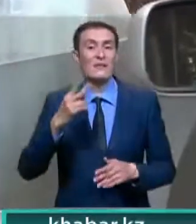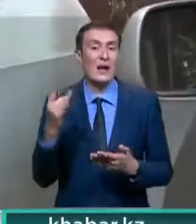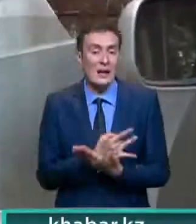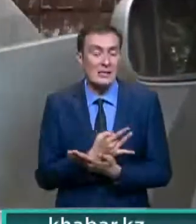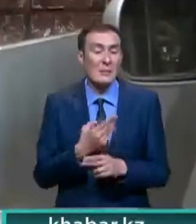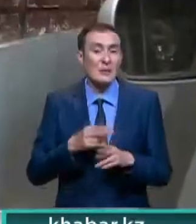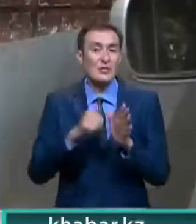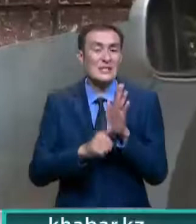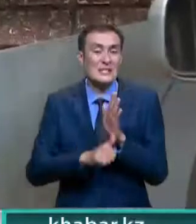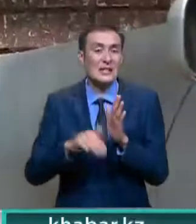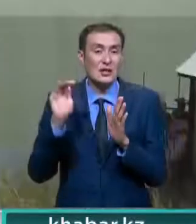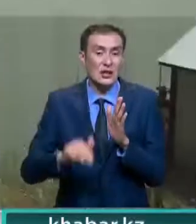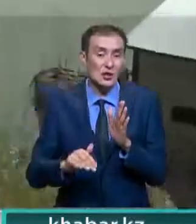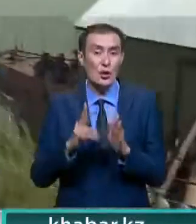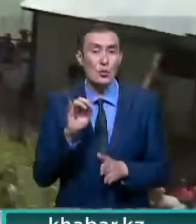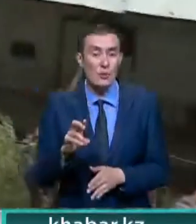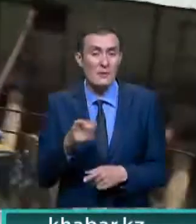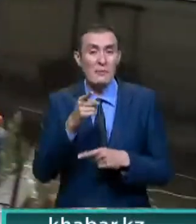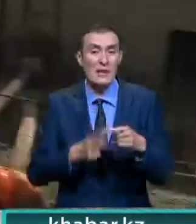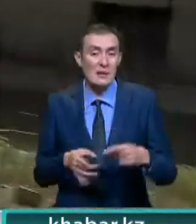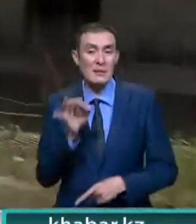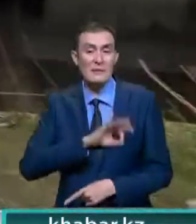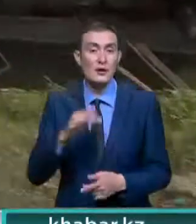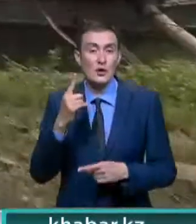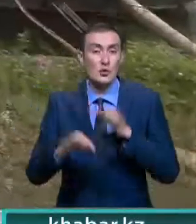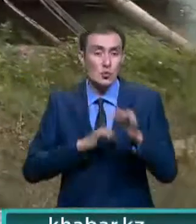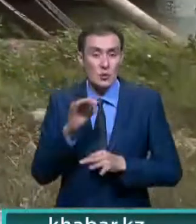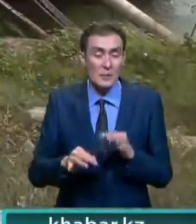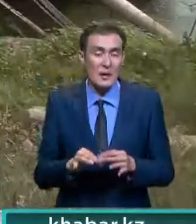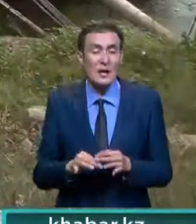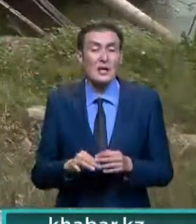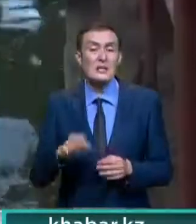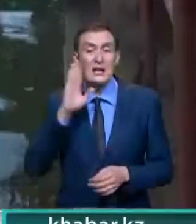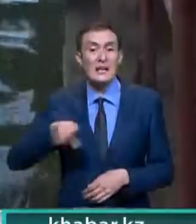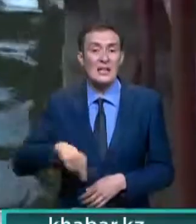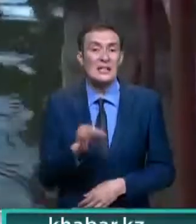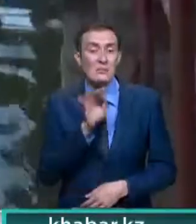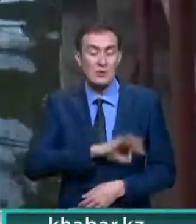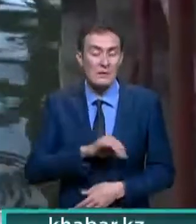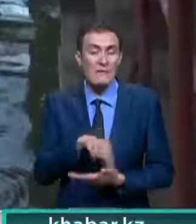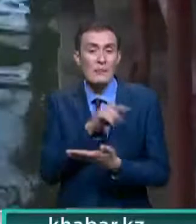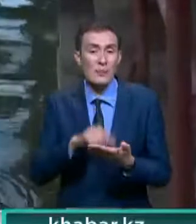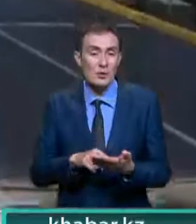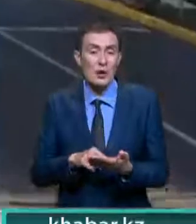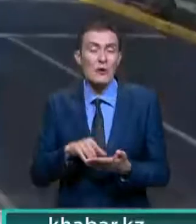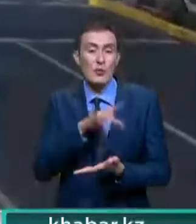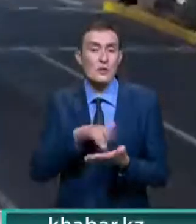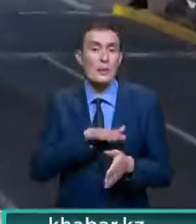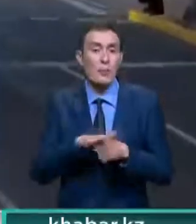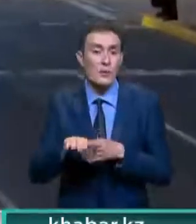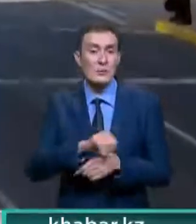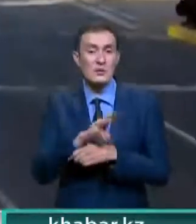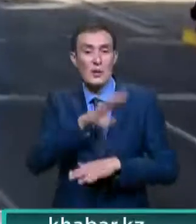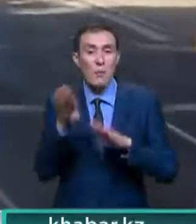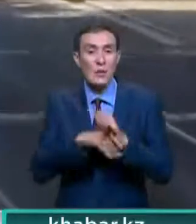Между тем, половина из 60 тысяч кубов, потребляемой в сутки, уральцами подается из реки. Вопрос перевода города на полное